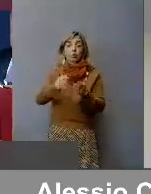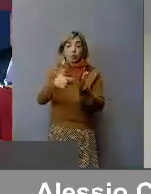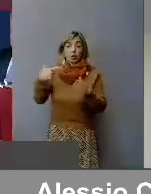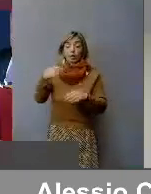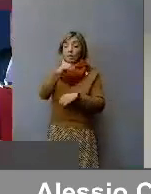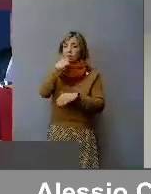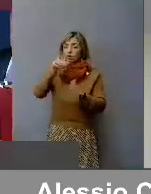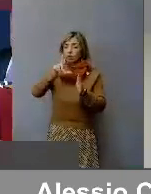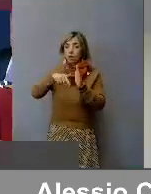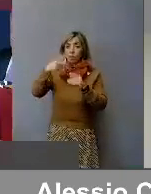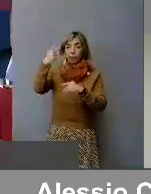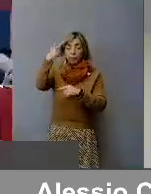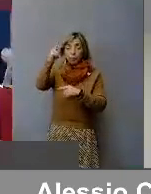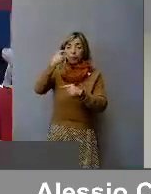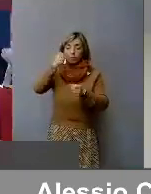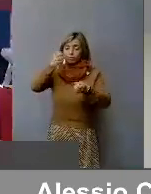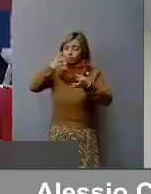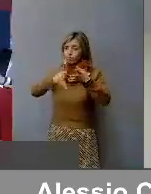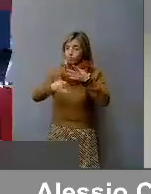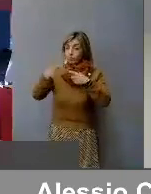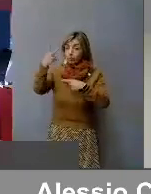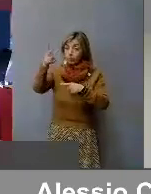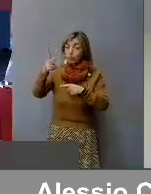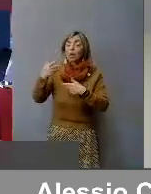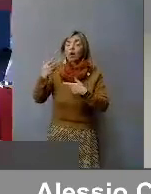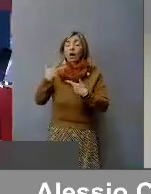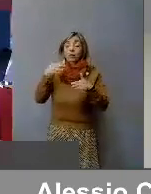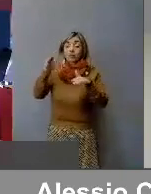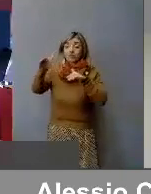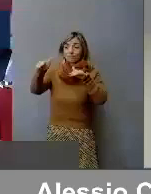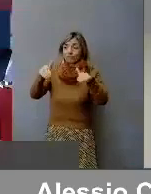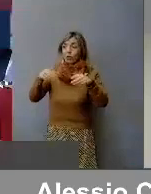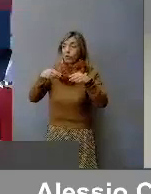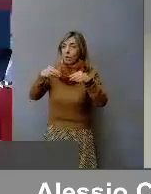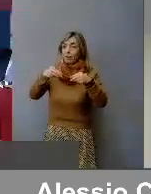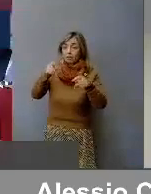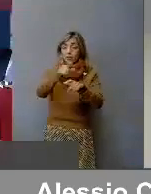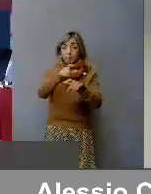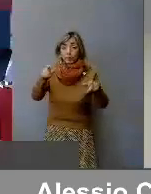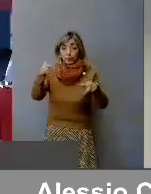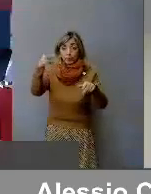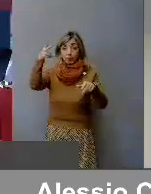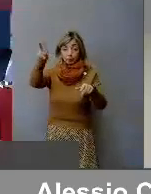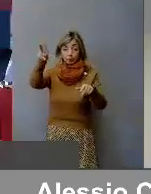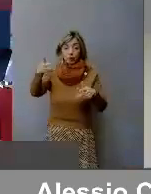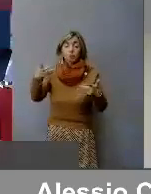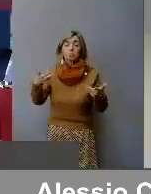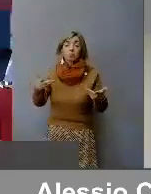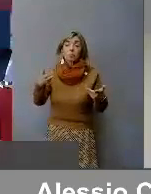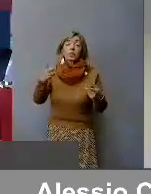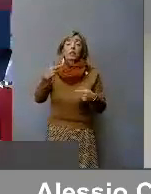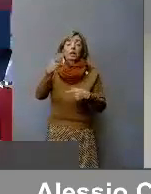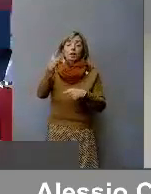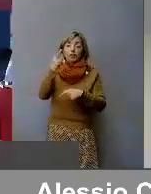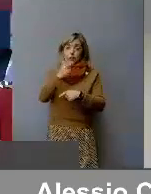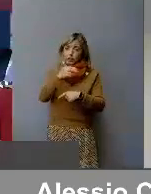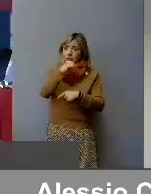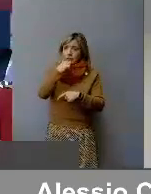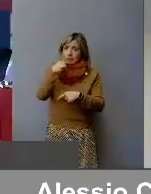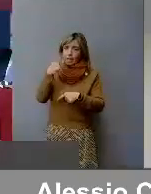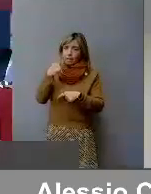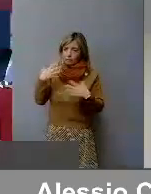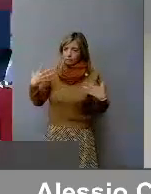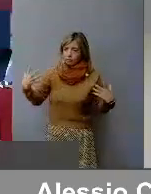avere e vedere più partecipazione quindi non neghiamo la necessità di fare una riflessione complessiva anzi ben